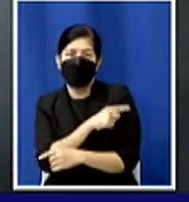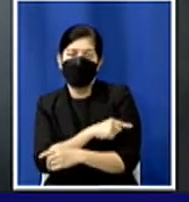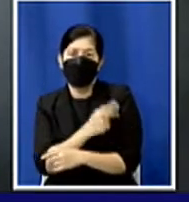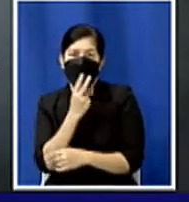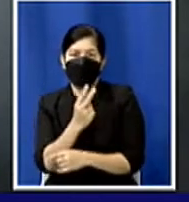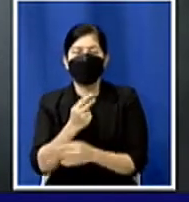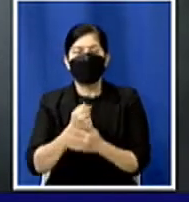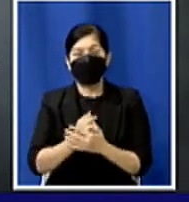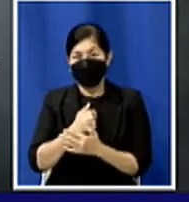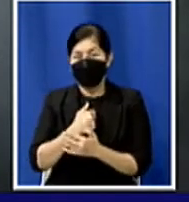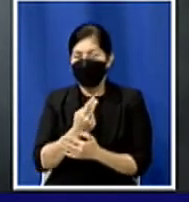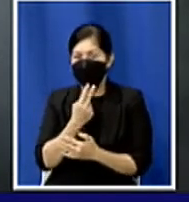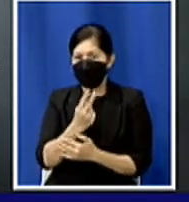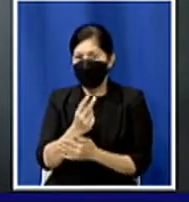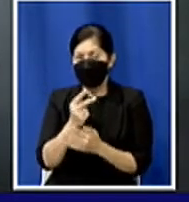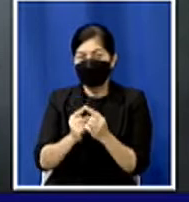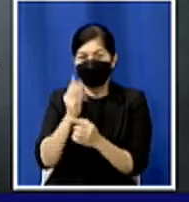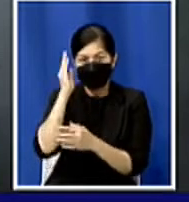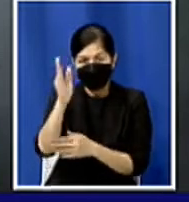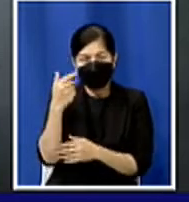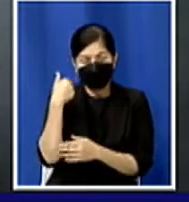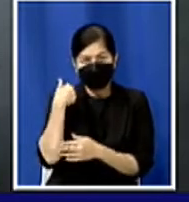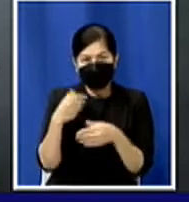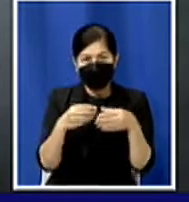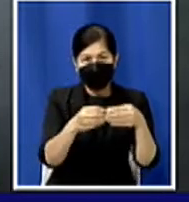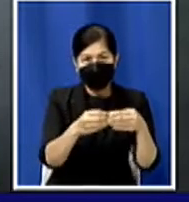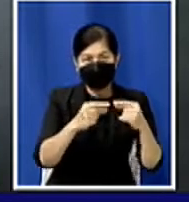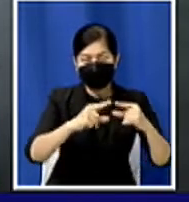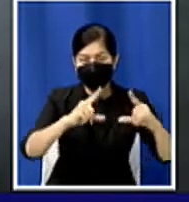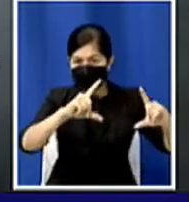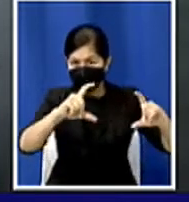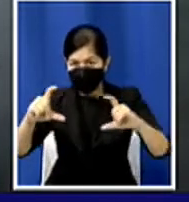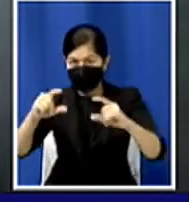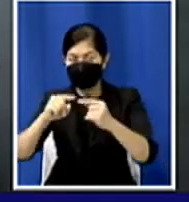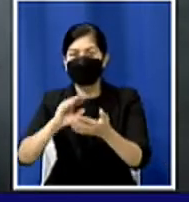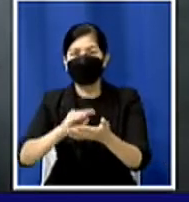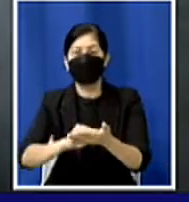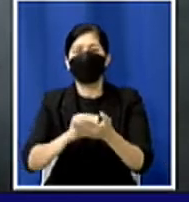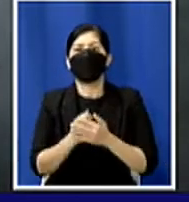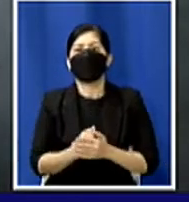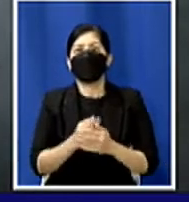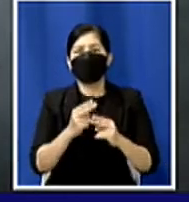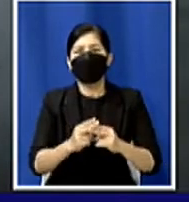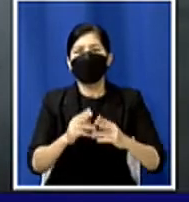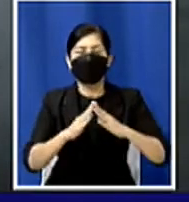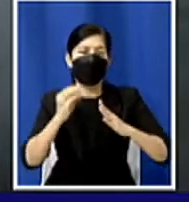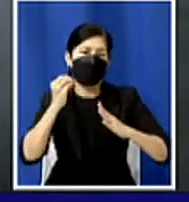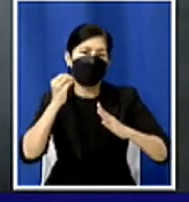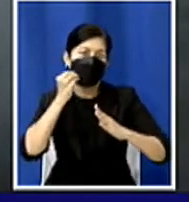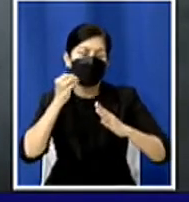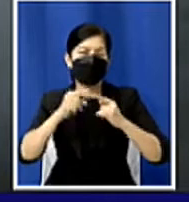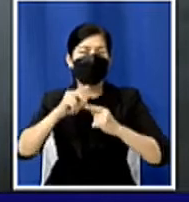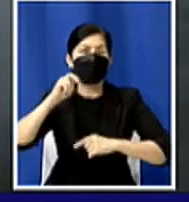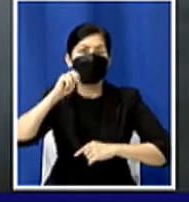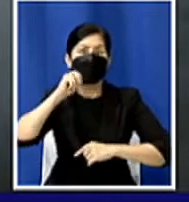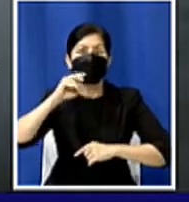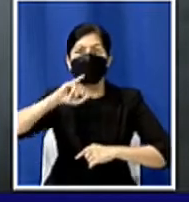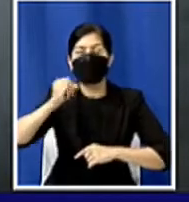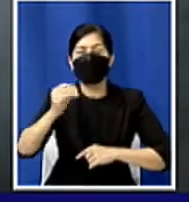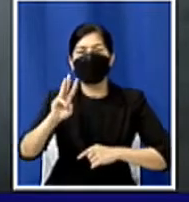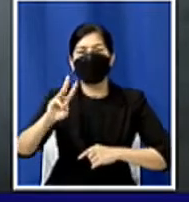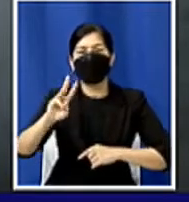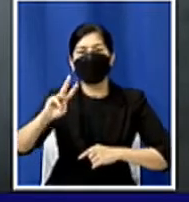มจะเอาภาพสดๆนะให้ทีมงานลงไปเก็บเลยพร้อมกับเครือข่ายเรามานำเสนอ บ้านน้ำจวงเนี่ยเขาบอกว่าเป็นหมู่บ้านที่ถูกรายล้อมไปด้วยขุนเขาแล้วก็ธร